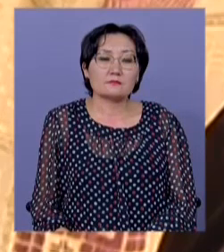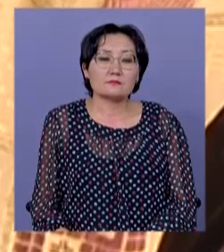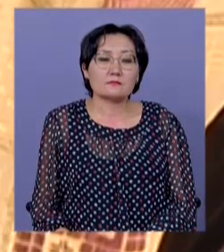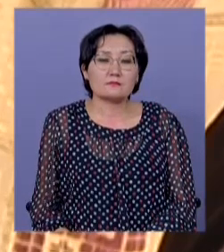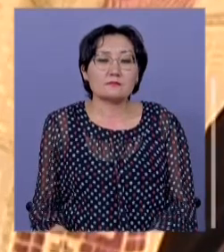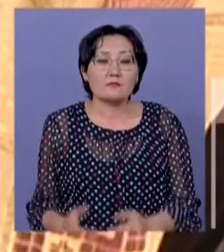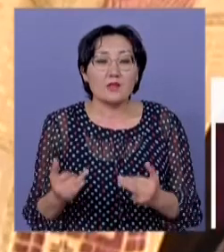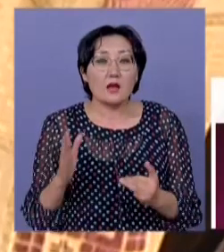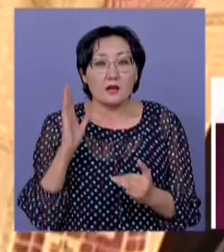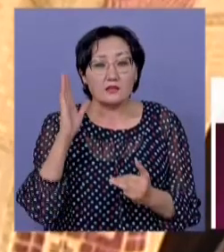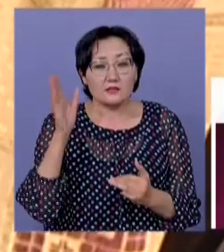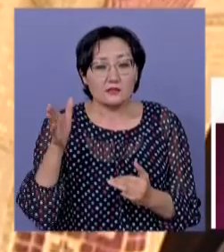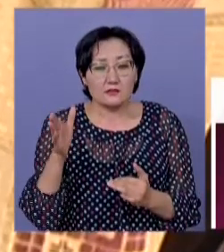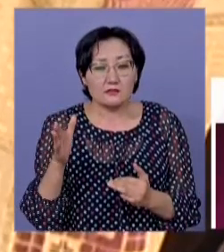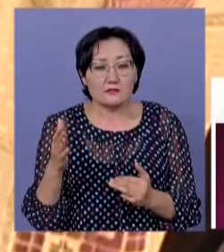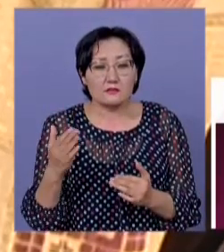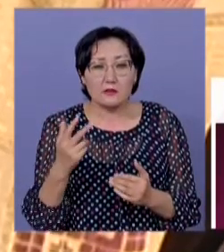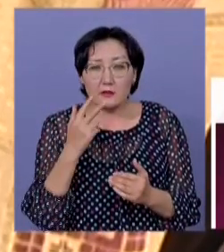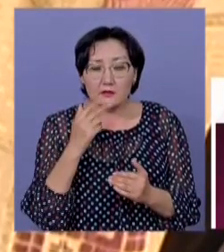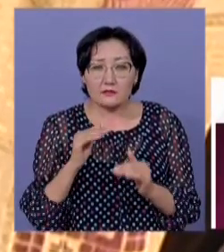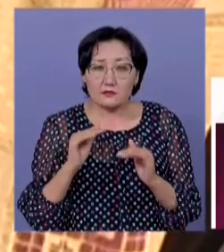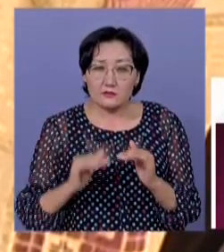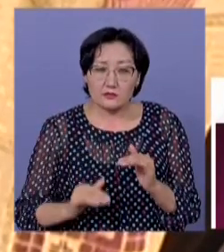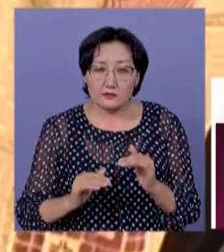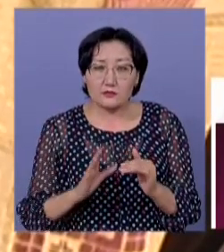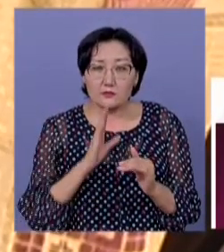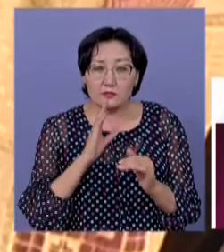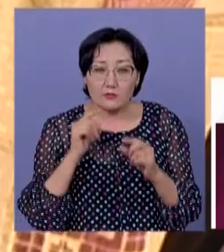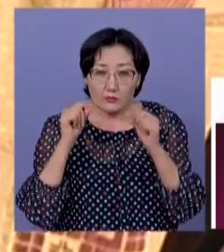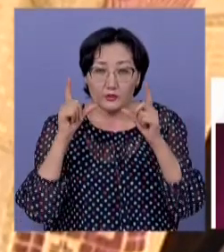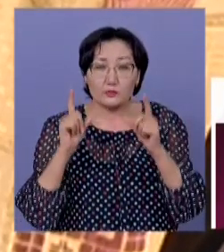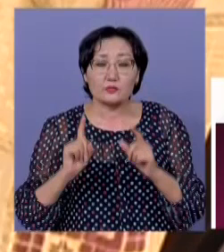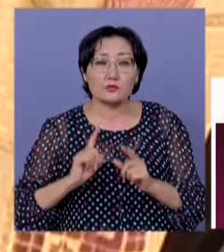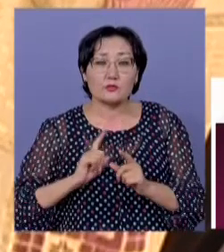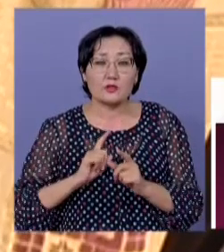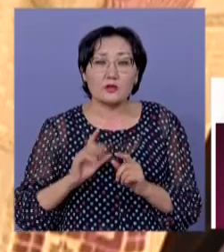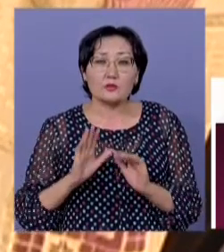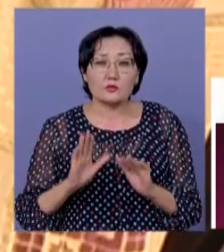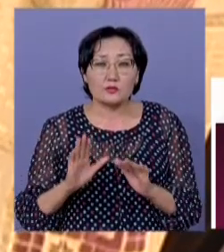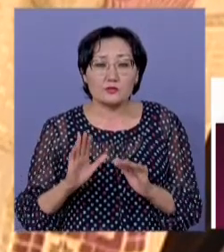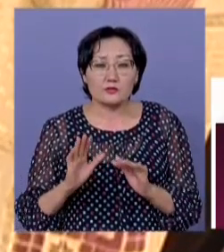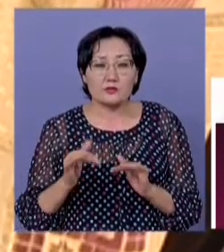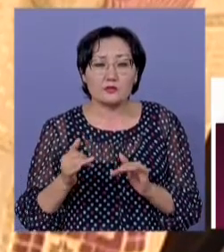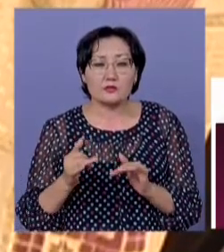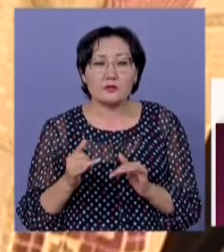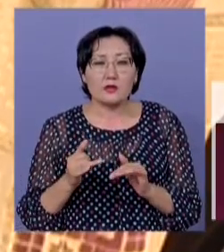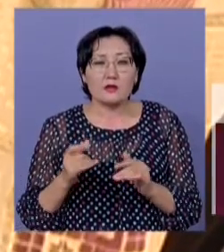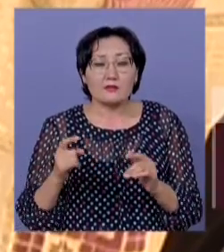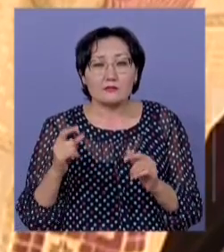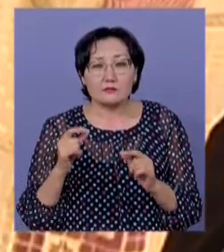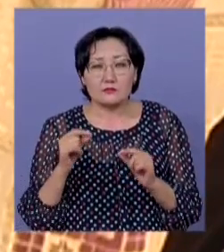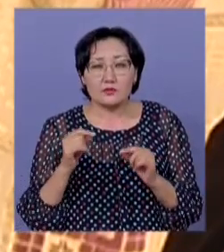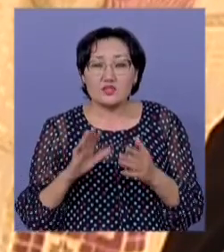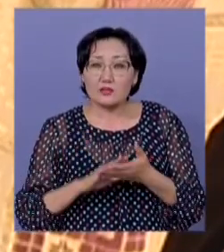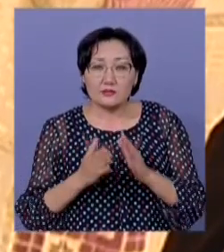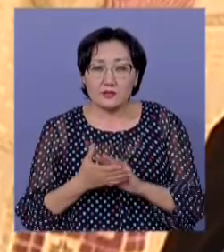Енді алдағы жерде кішкентайын оянуын күтіп отыр. Тек сол ғана бері жақсарса екен деп отырып болып,